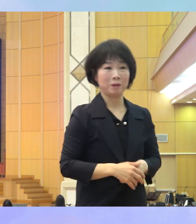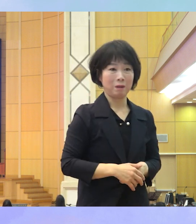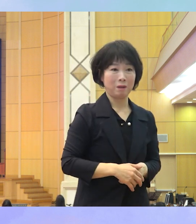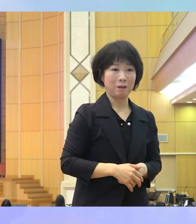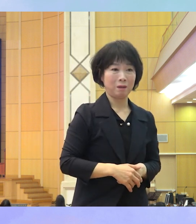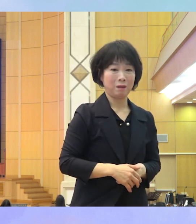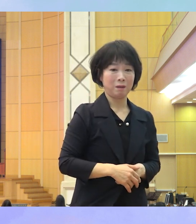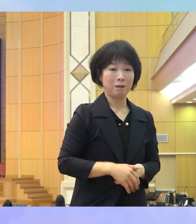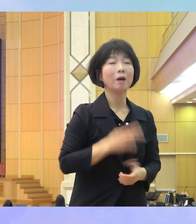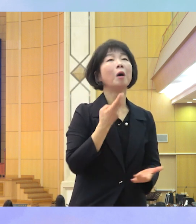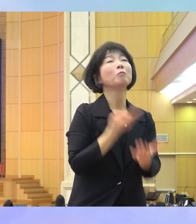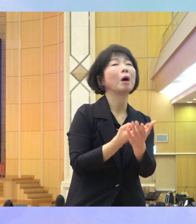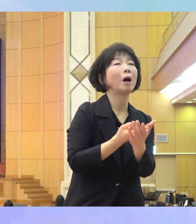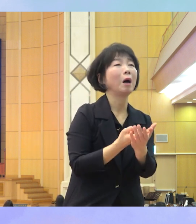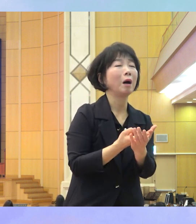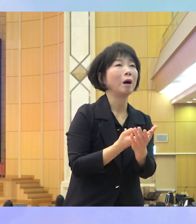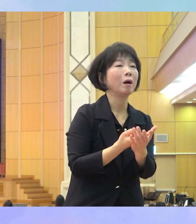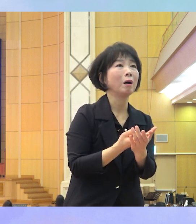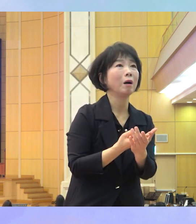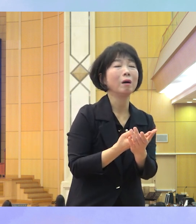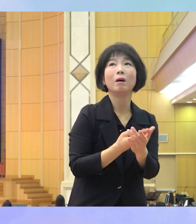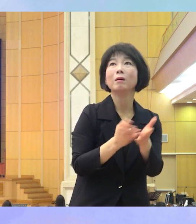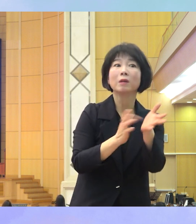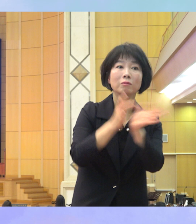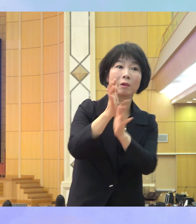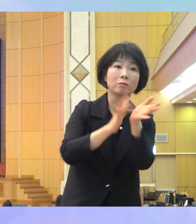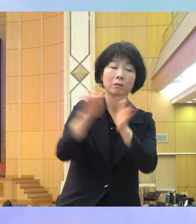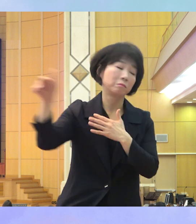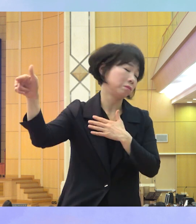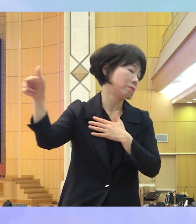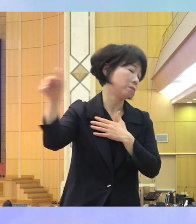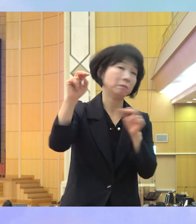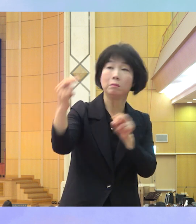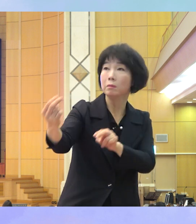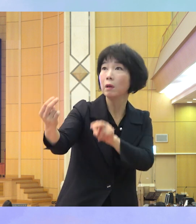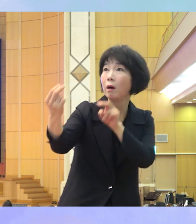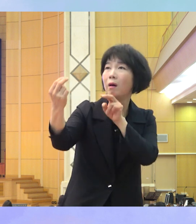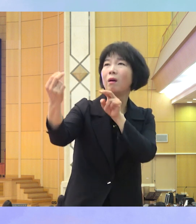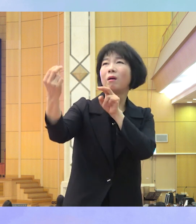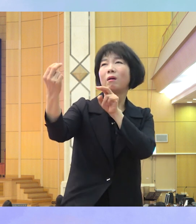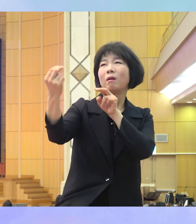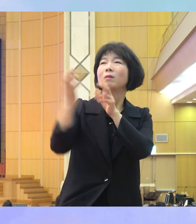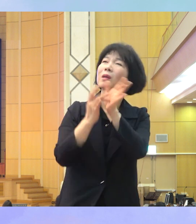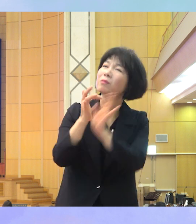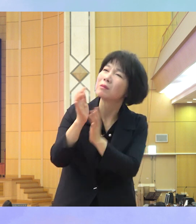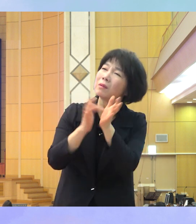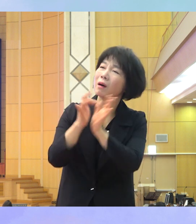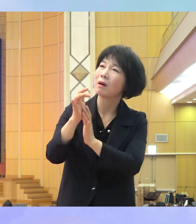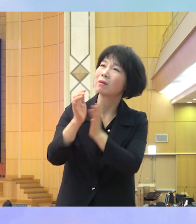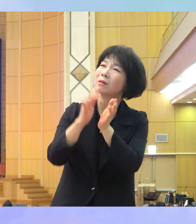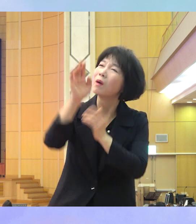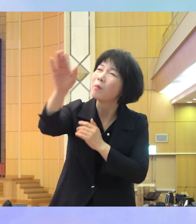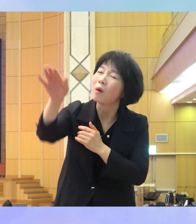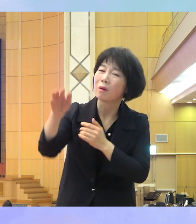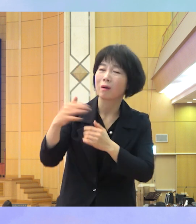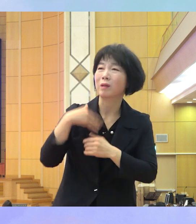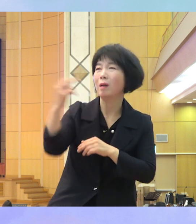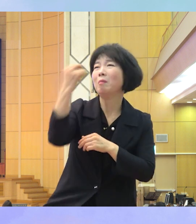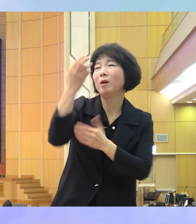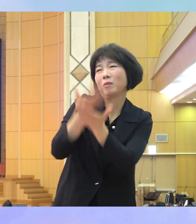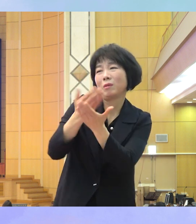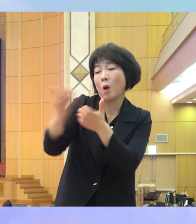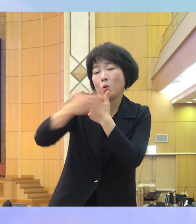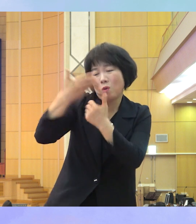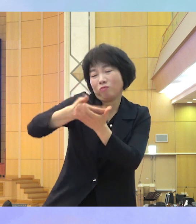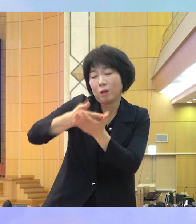주님을 바라보는 거예요. 왜 주님을 주님을 알고 바라본 건 아니야. 여보시오 여보시오 나 좀 보시오.